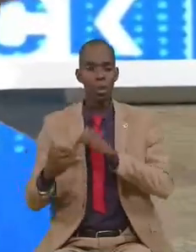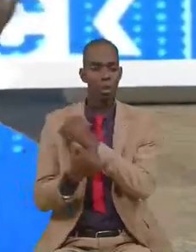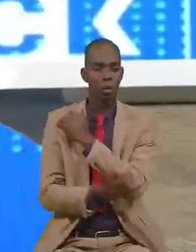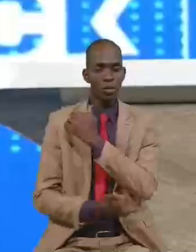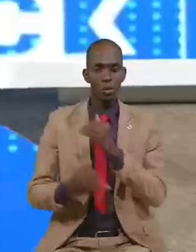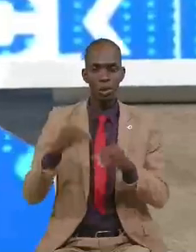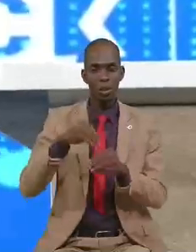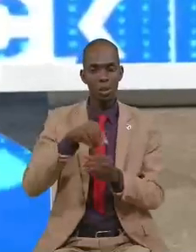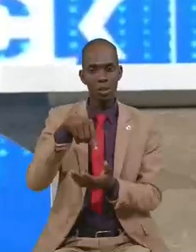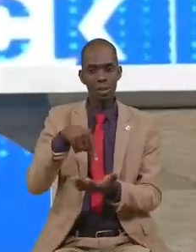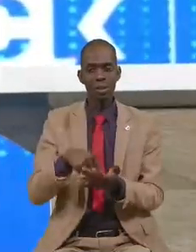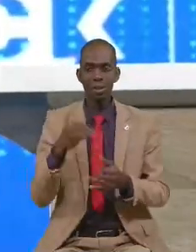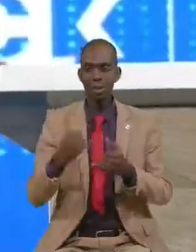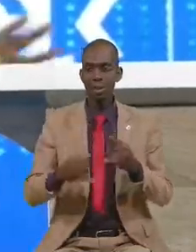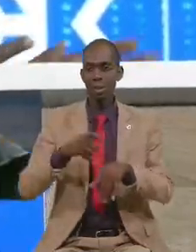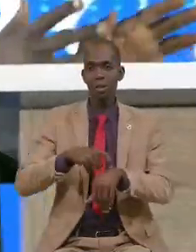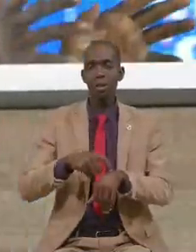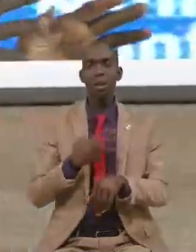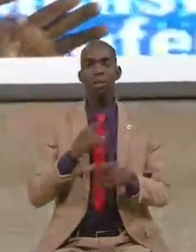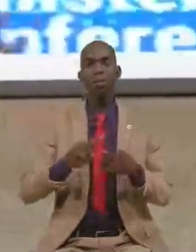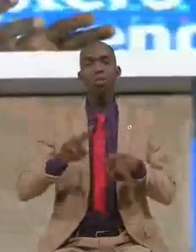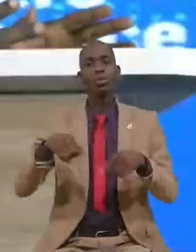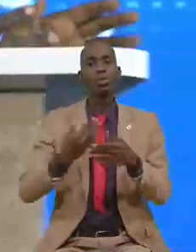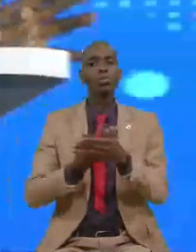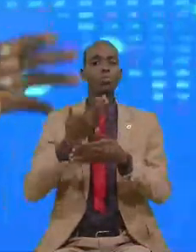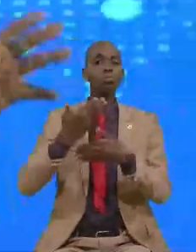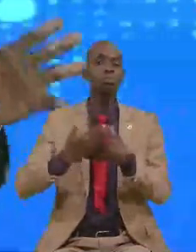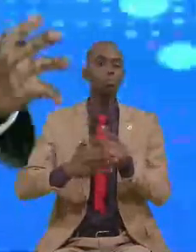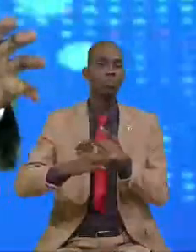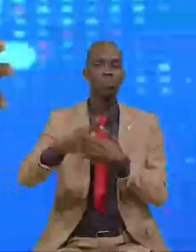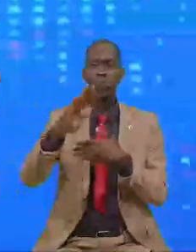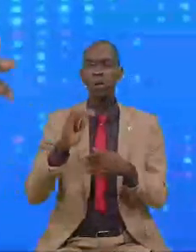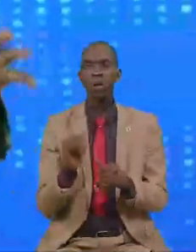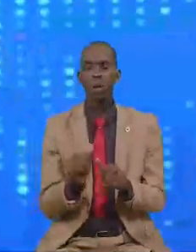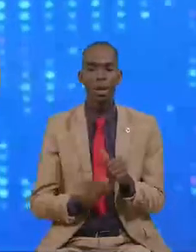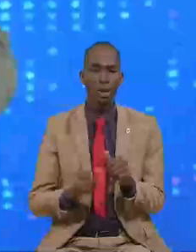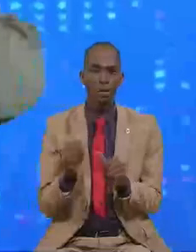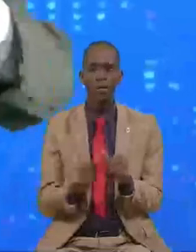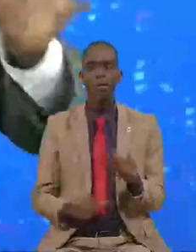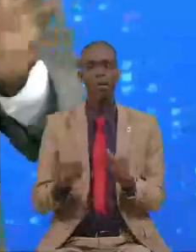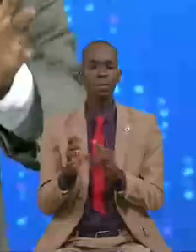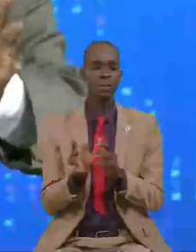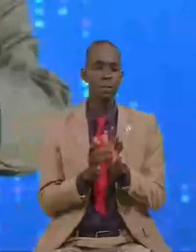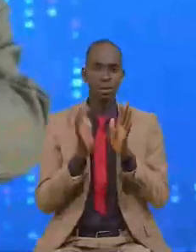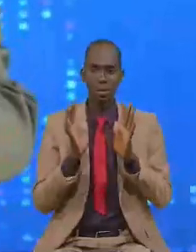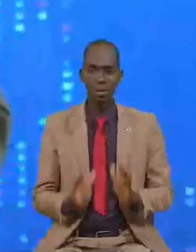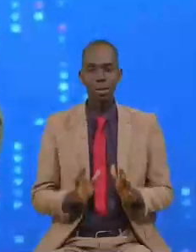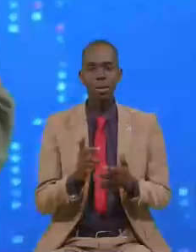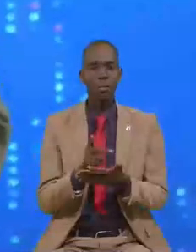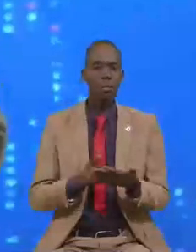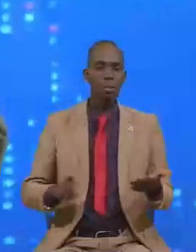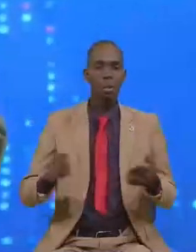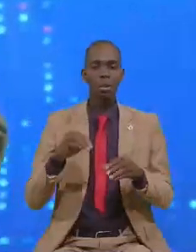dans ces derniers jours et aller au-delà même pour que chaque corps chrétien dans chaque